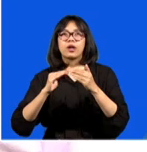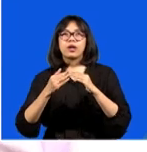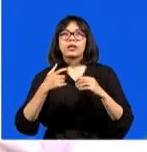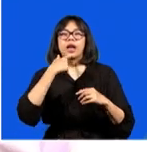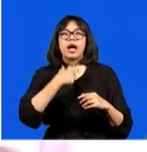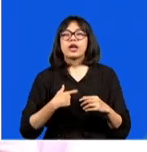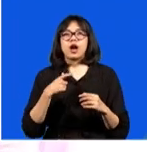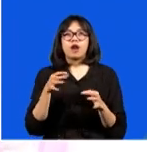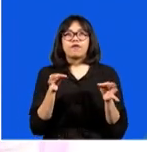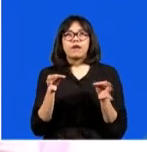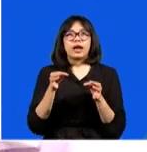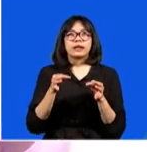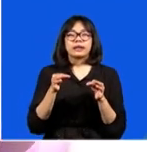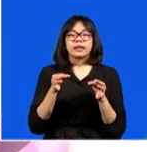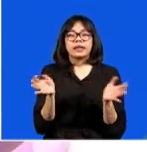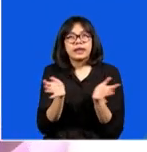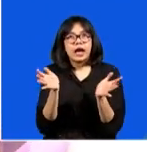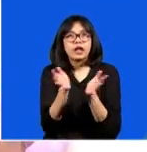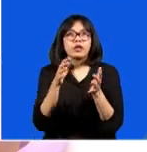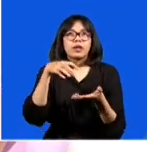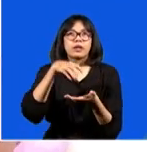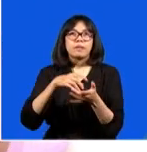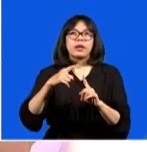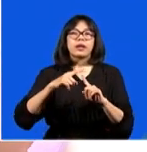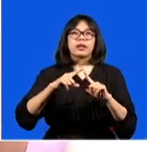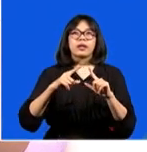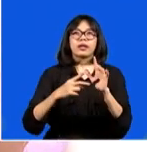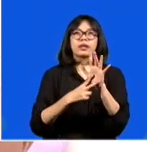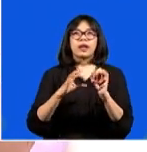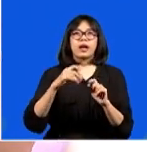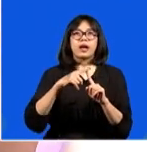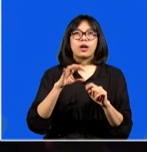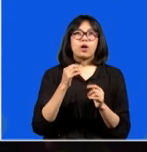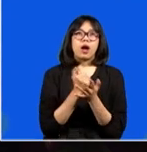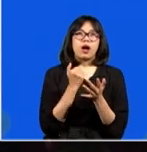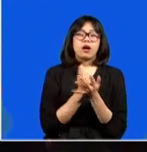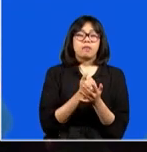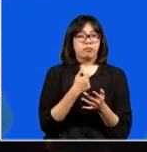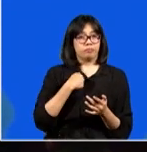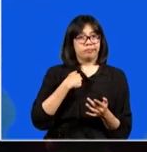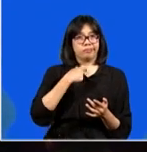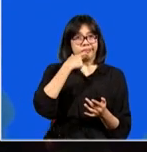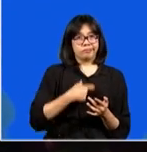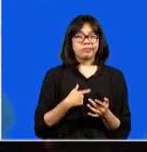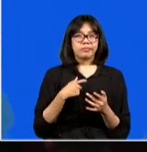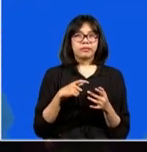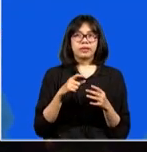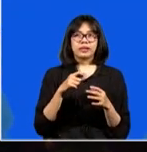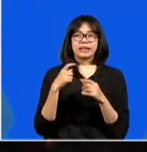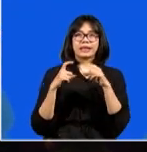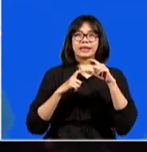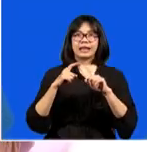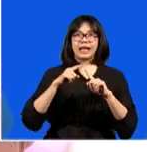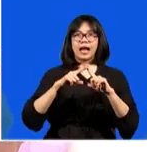dari Tanoto foundation jadi Alhamdulillah walaupun status saya honorer Saya tidak ee untuk menyerah dengan